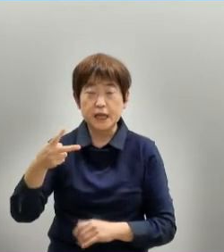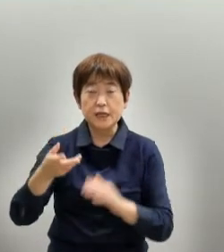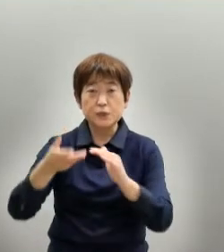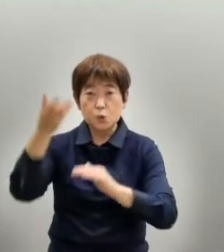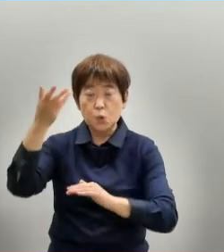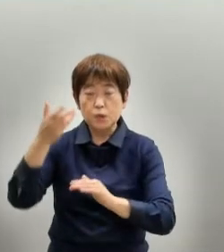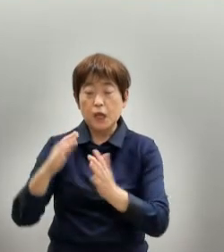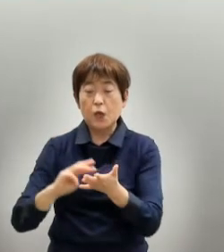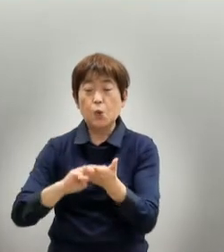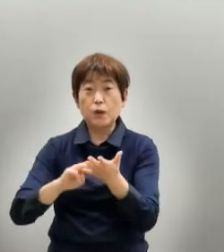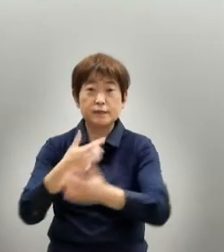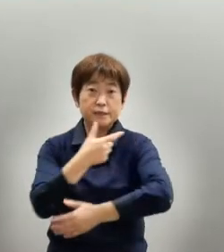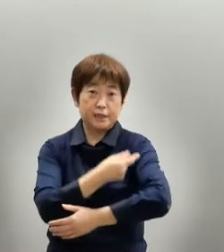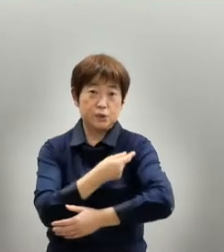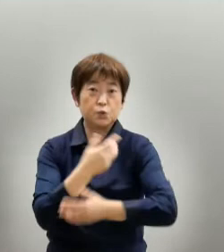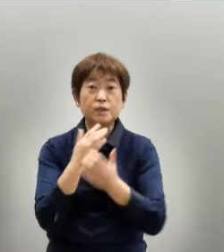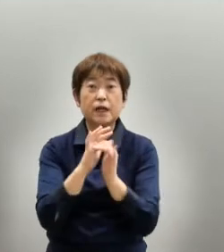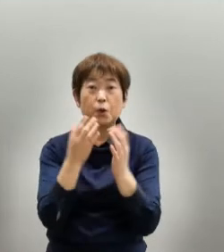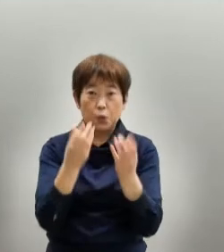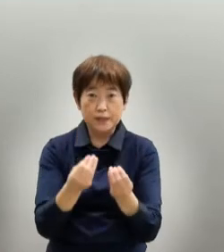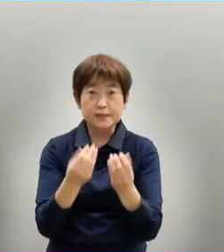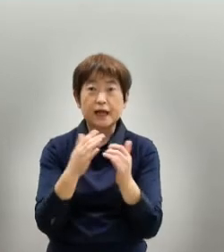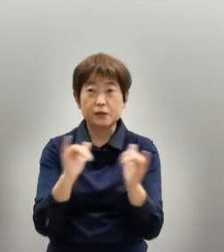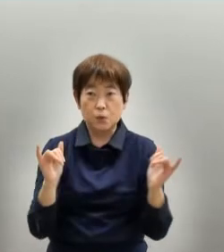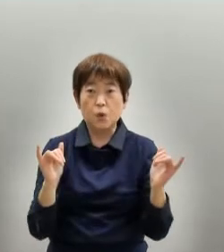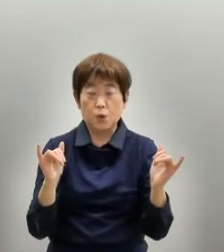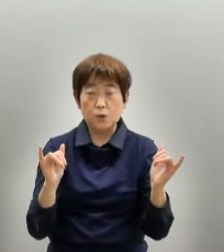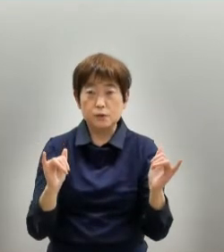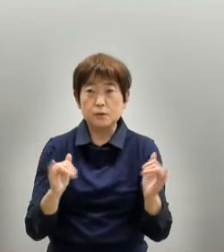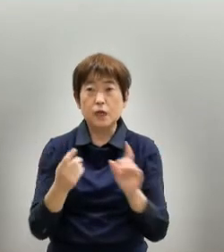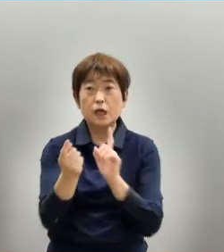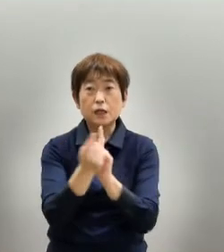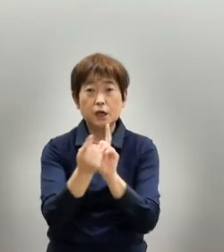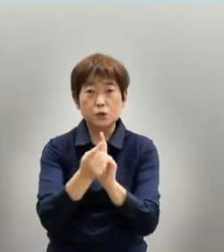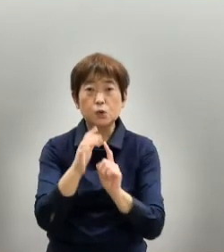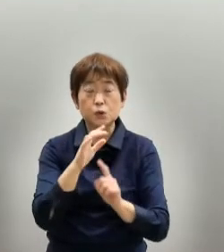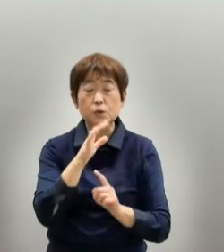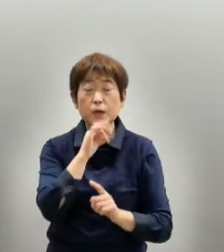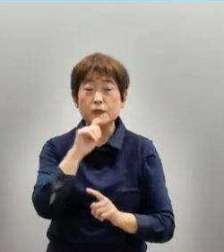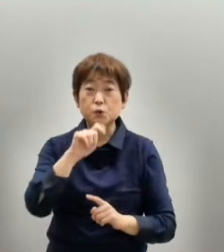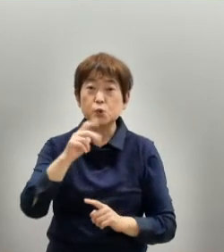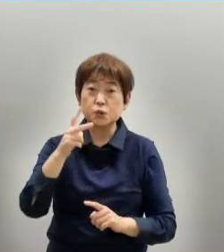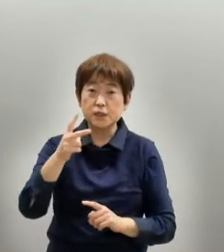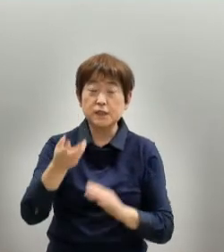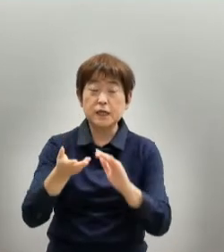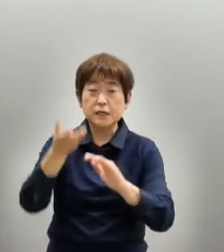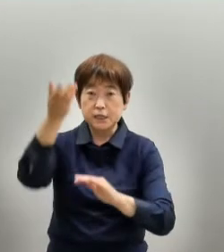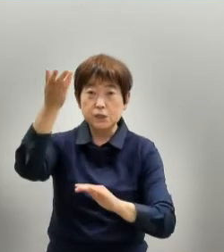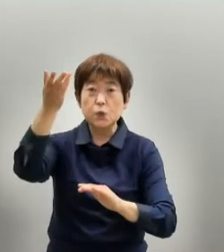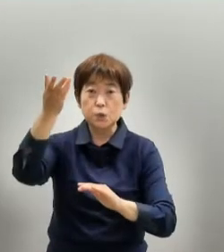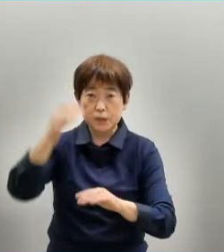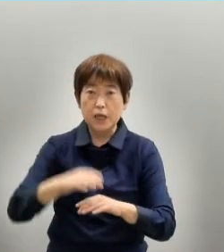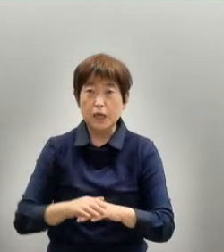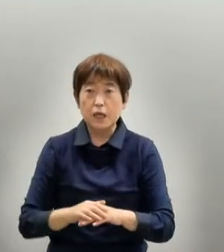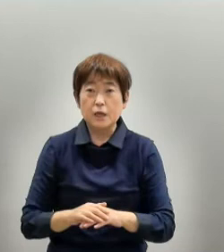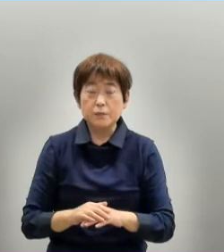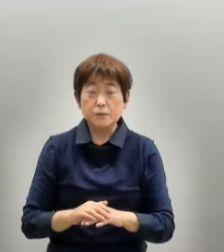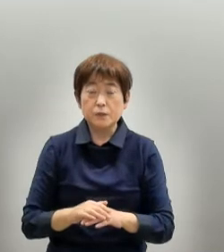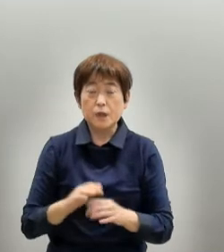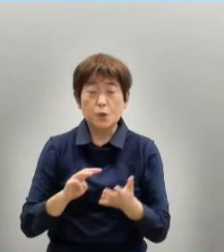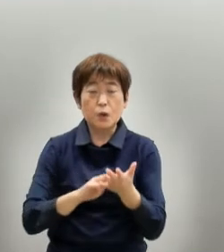でございまして、今対象者は12歳以上となってますので、その年齢層の方で接種されていない